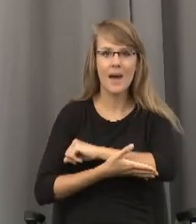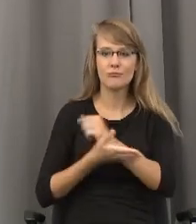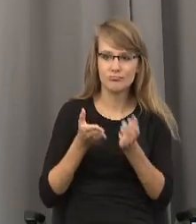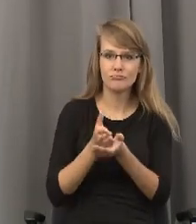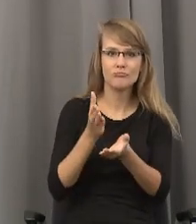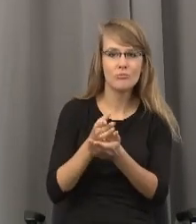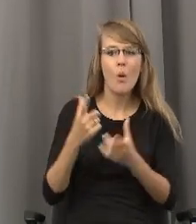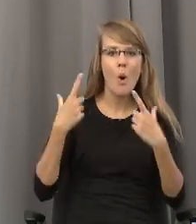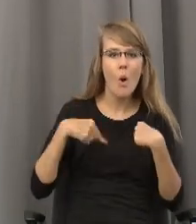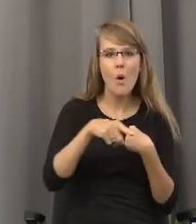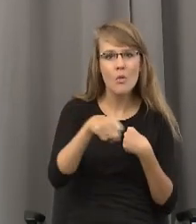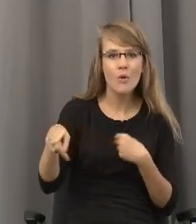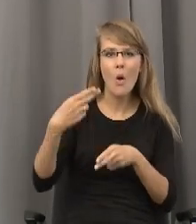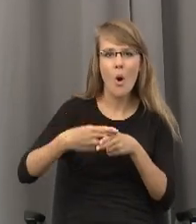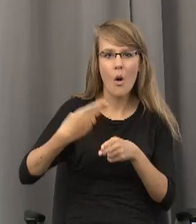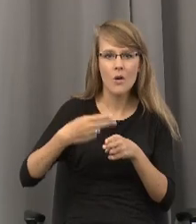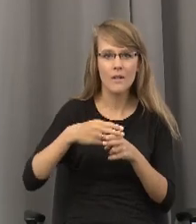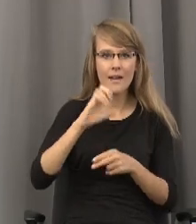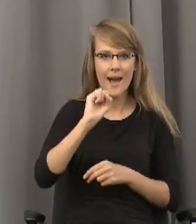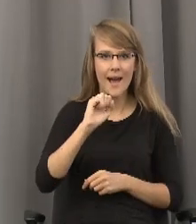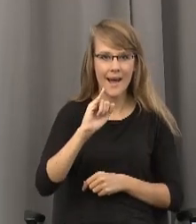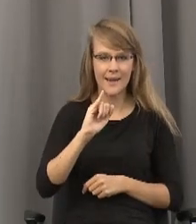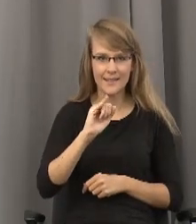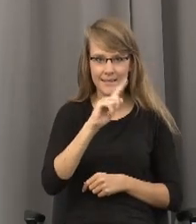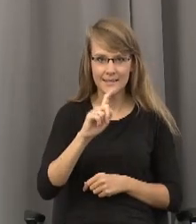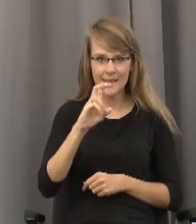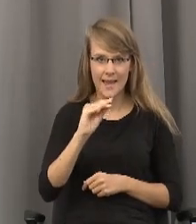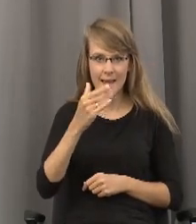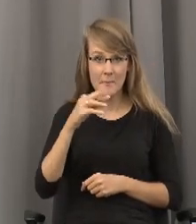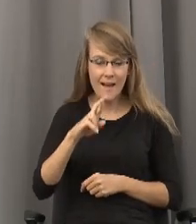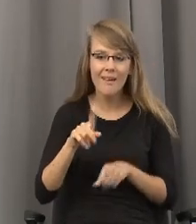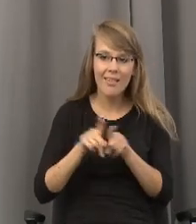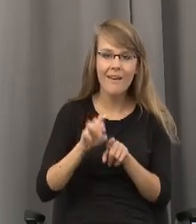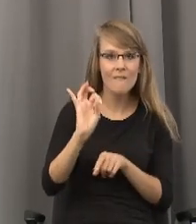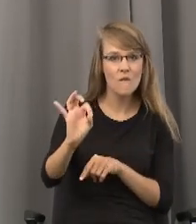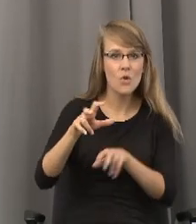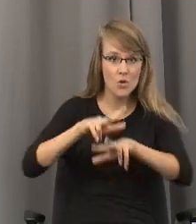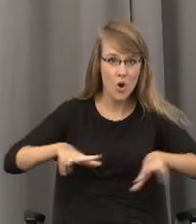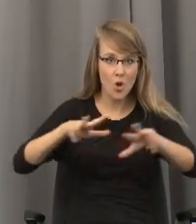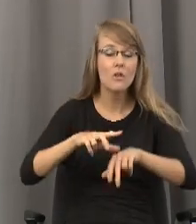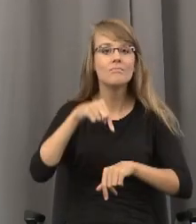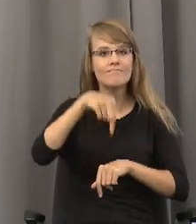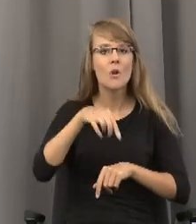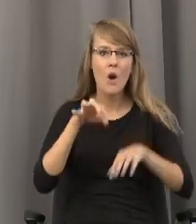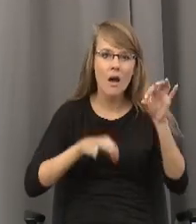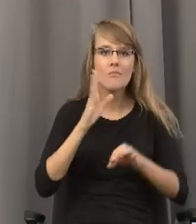wsparciu osób żyjących z chorobą Alzheimera i ich rodzin. Będziemy mówić na konferencjach zarówno o